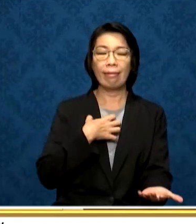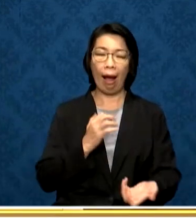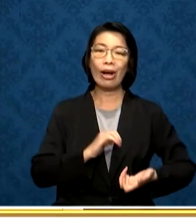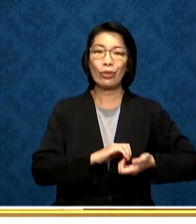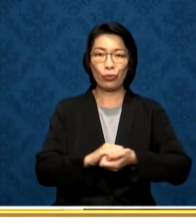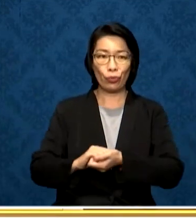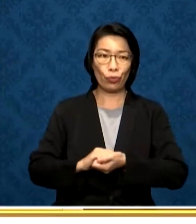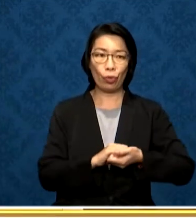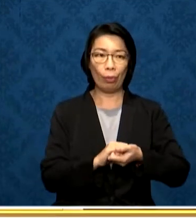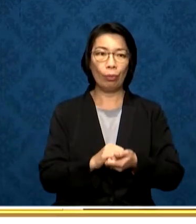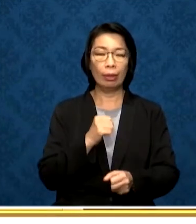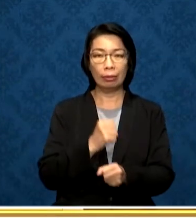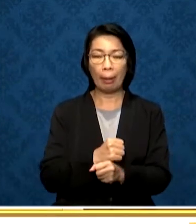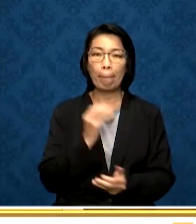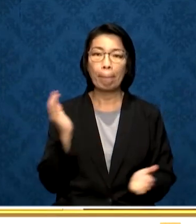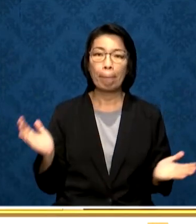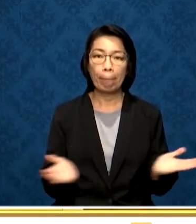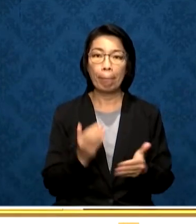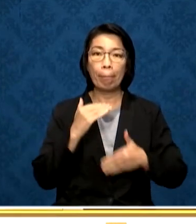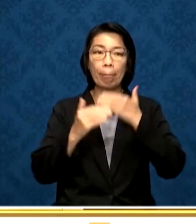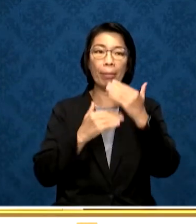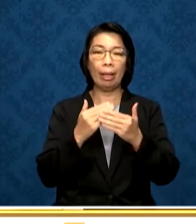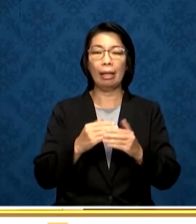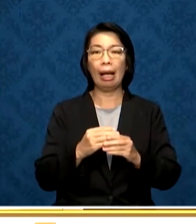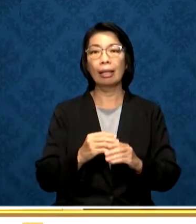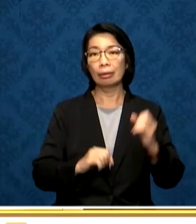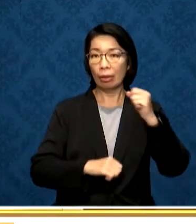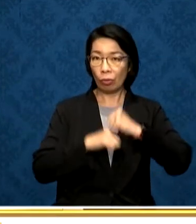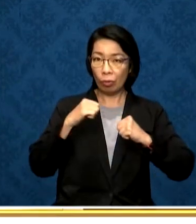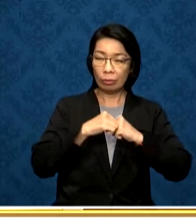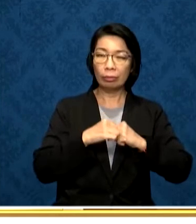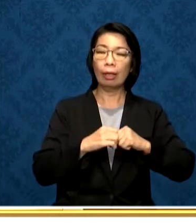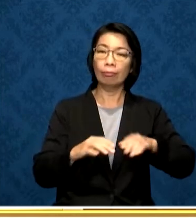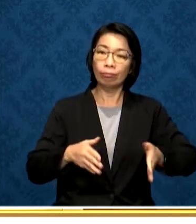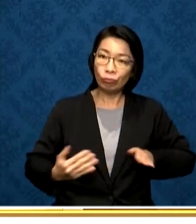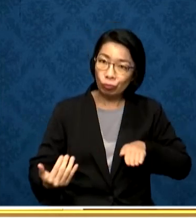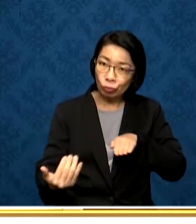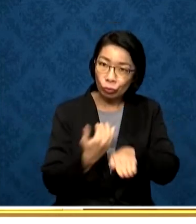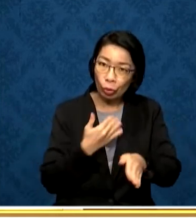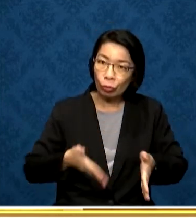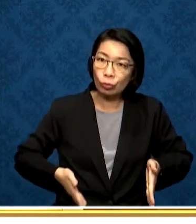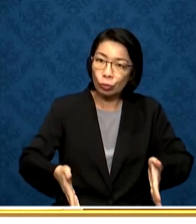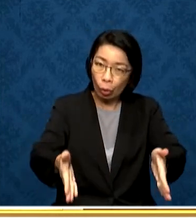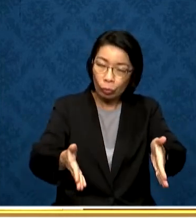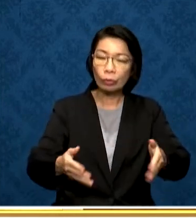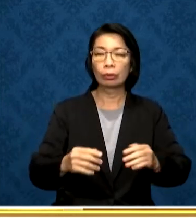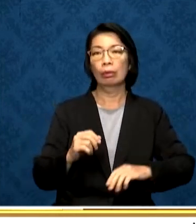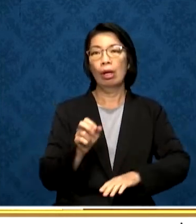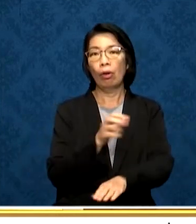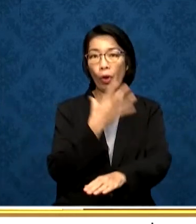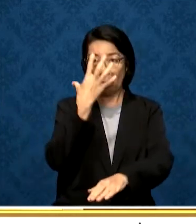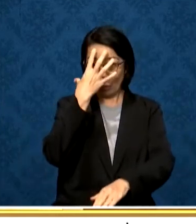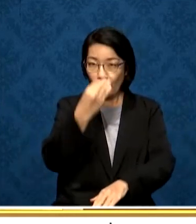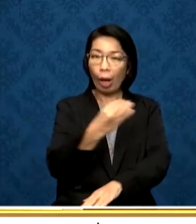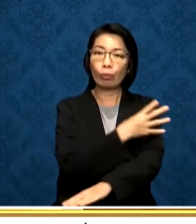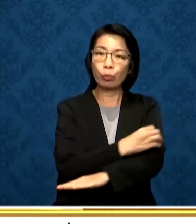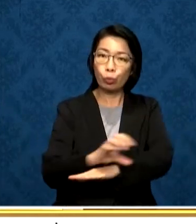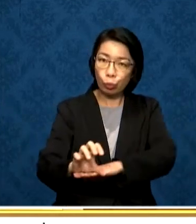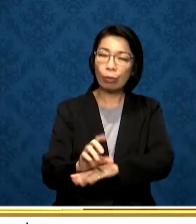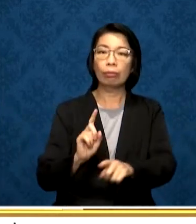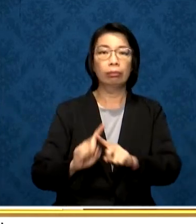าการสร้างสาธารณูปโภคพื้นฐานไม่ว่าจะเป็นเรื่องของถนนหรือว่ารถไฟความเร็วสูงก็ได้รับ